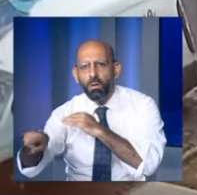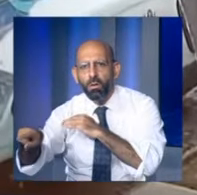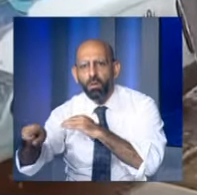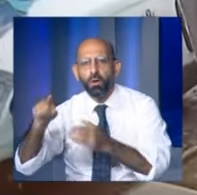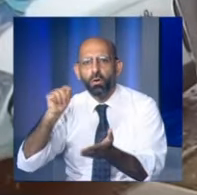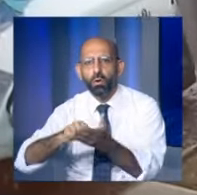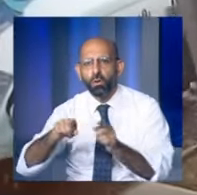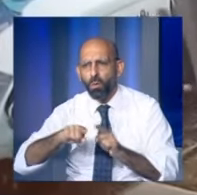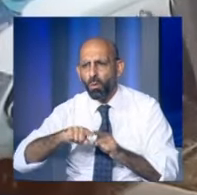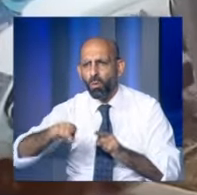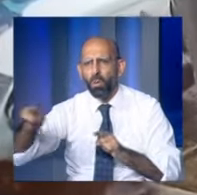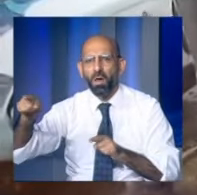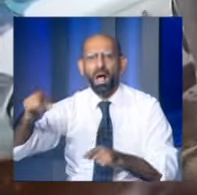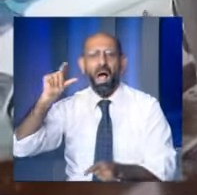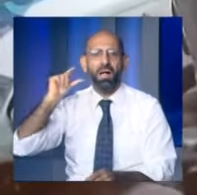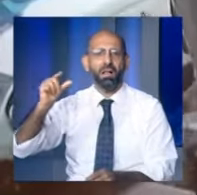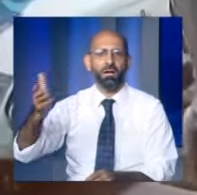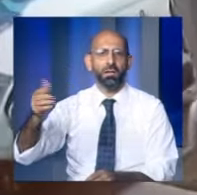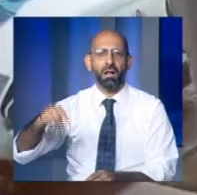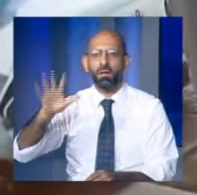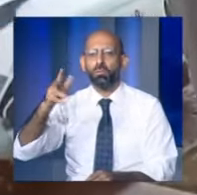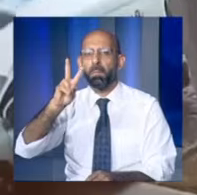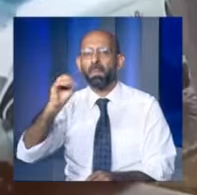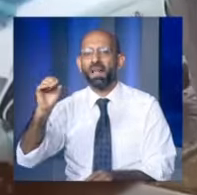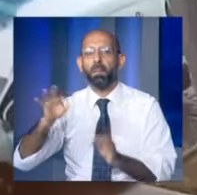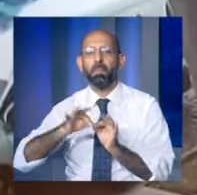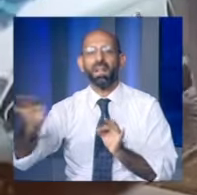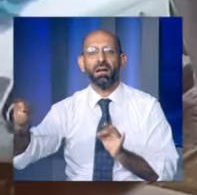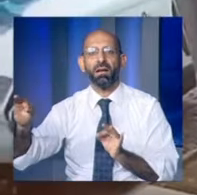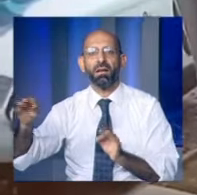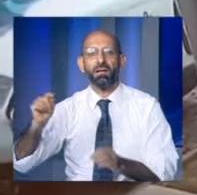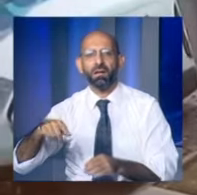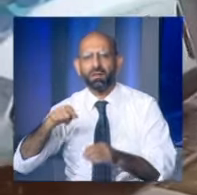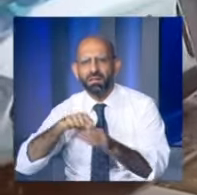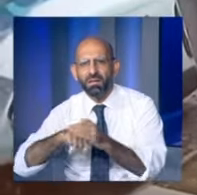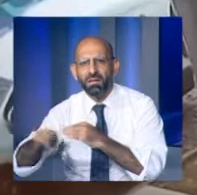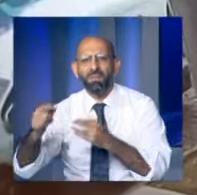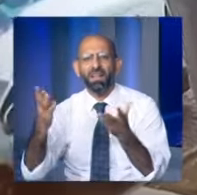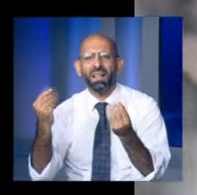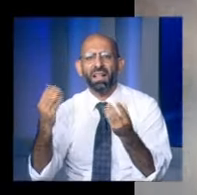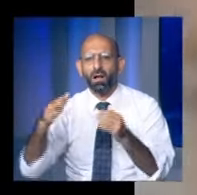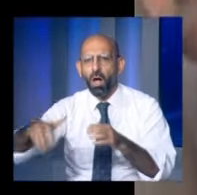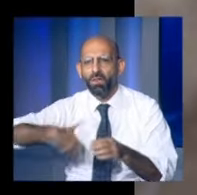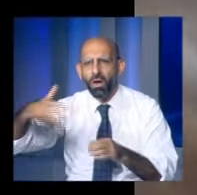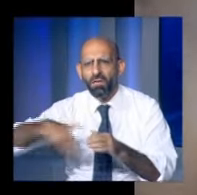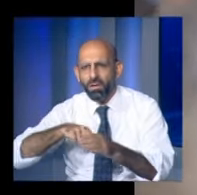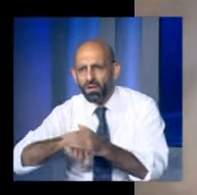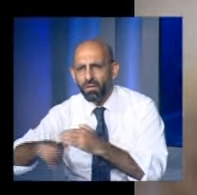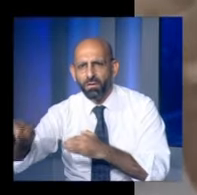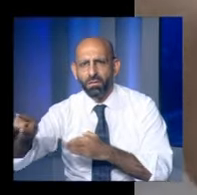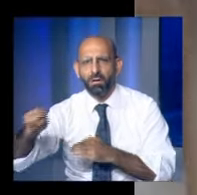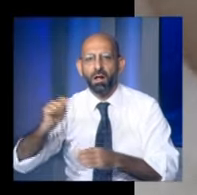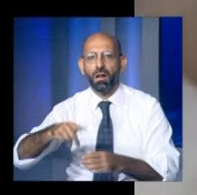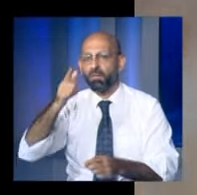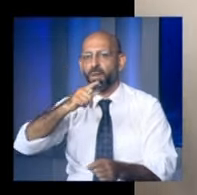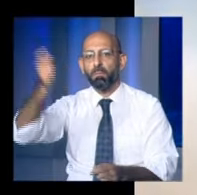إلى العثور على النفخ وتحديد نقطة انطلاقه، وهي حظيرة مهجورة تبعد 200 متر حيث اكتشفت كمية كبيرة من